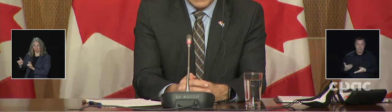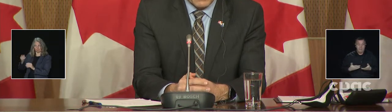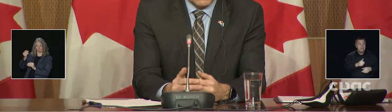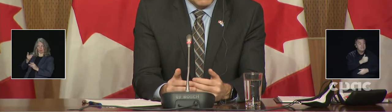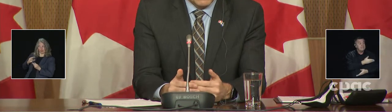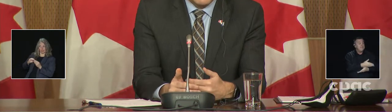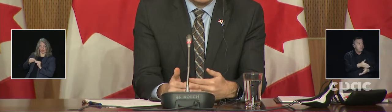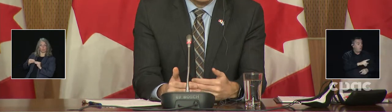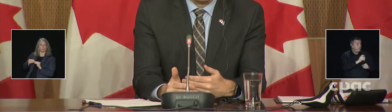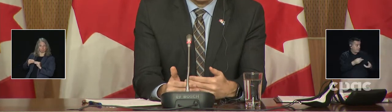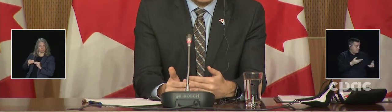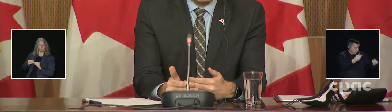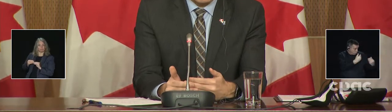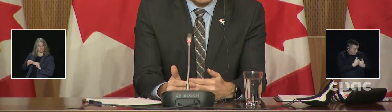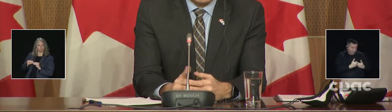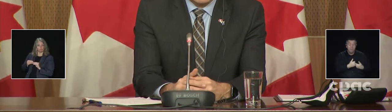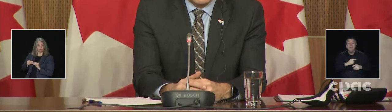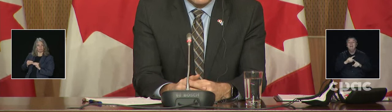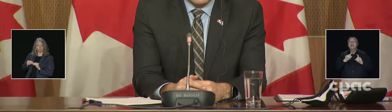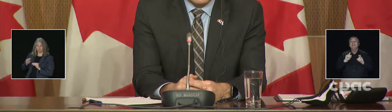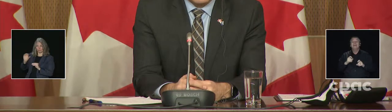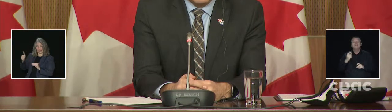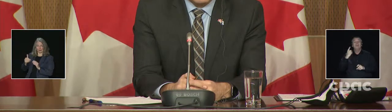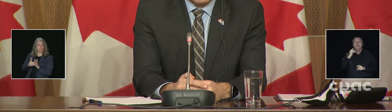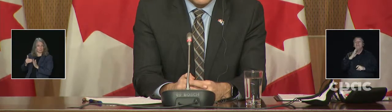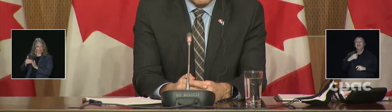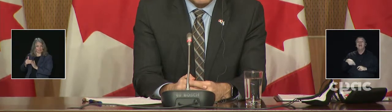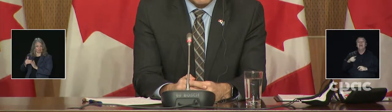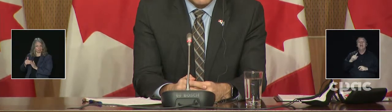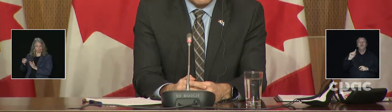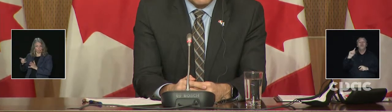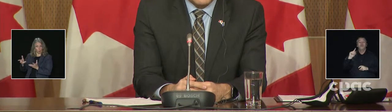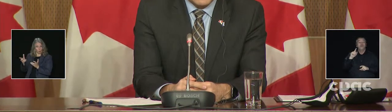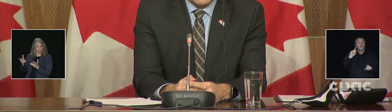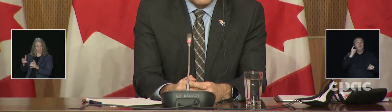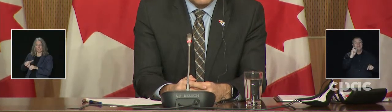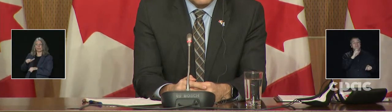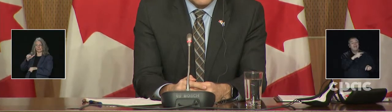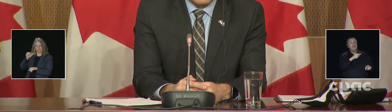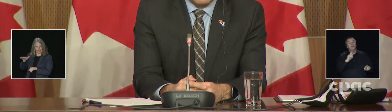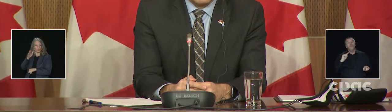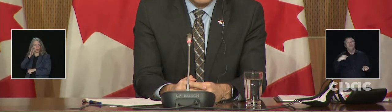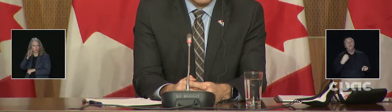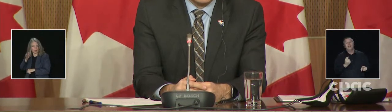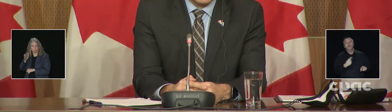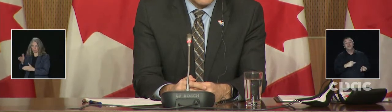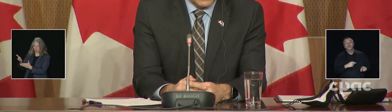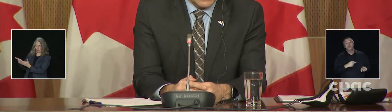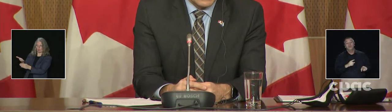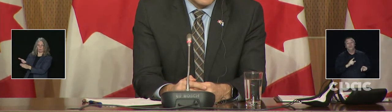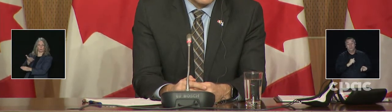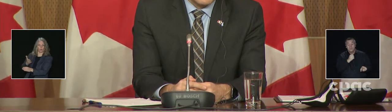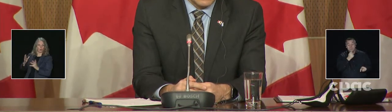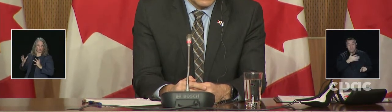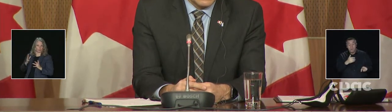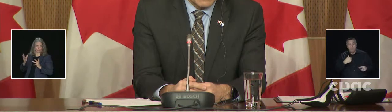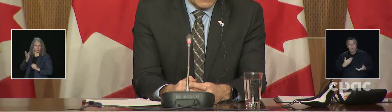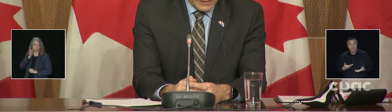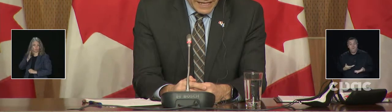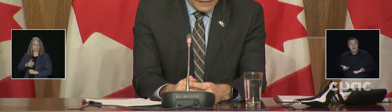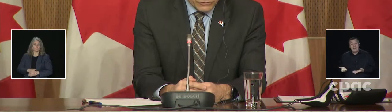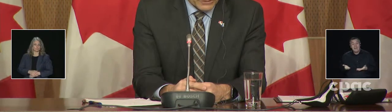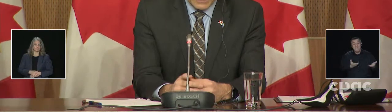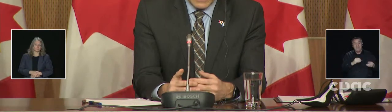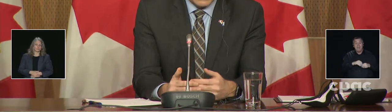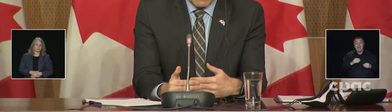a demandé. D'ailleurs, les tests dont on entend parler du gouvernement du Québec au cours des derniers jours, entre autres ceux qui vont être livrés dans les services